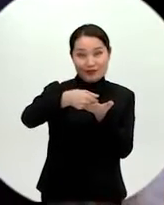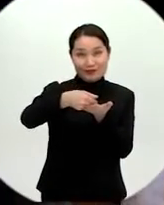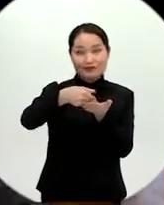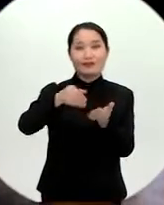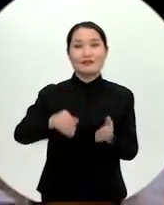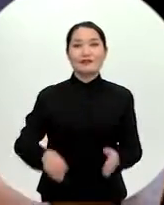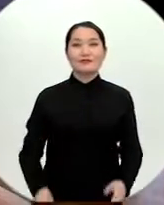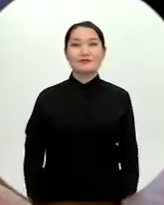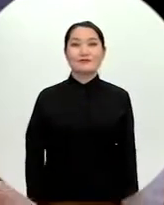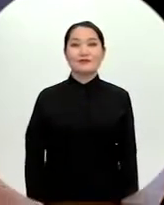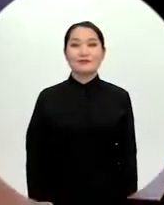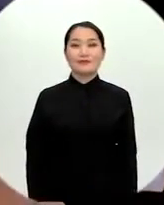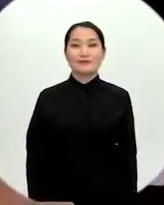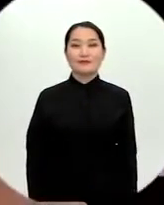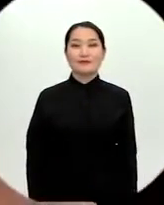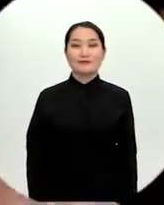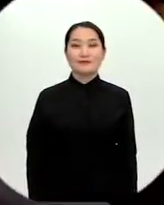нугалчихна.